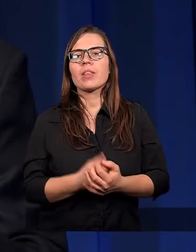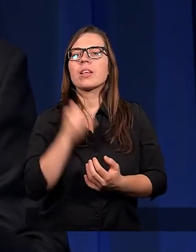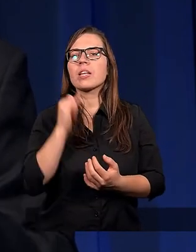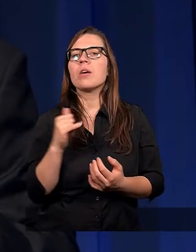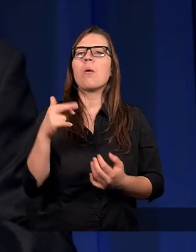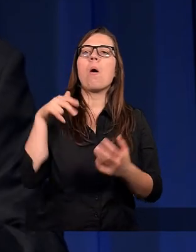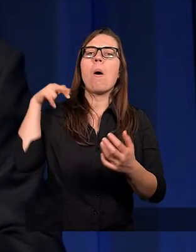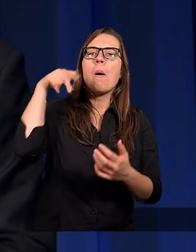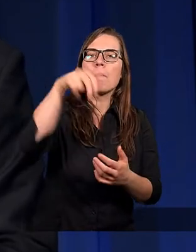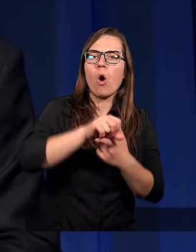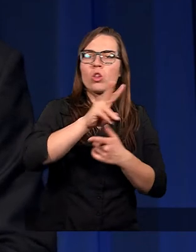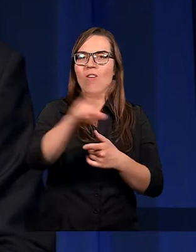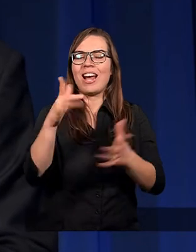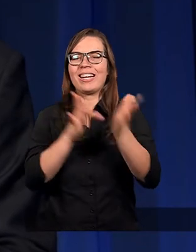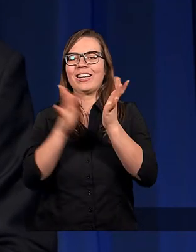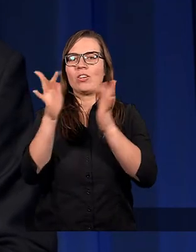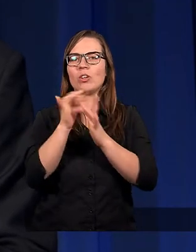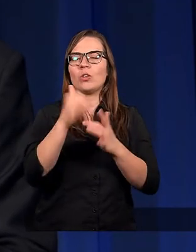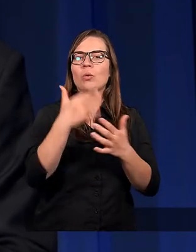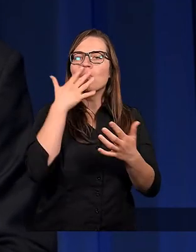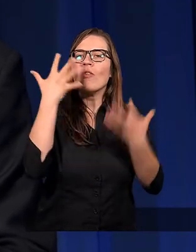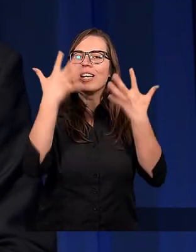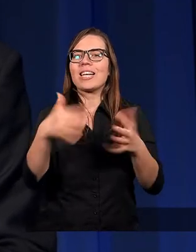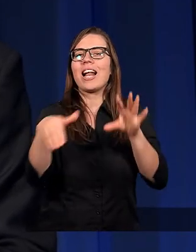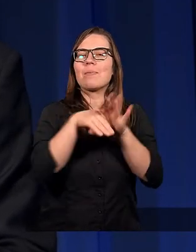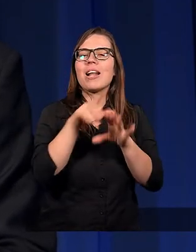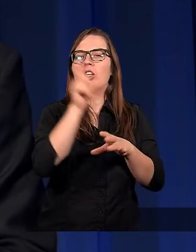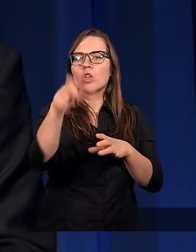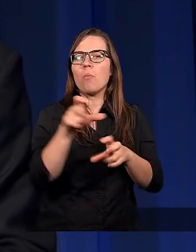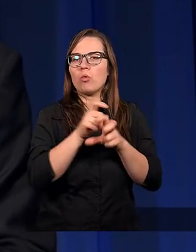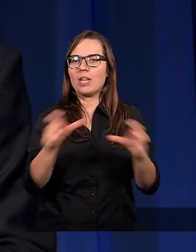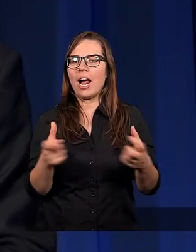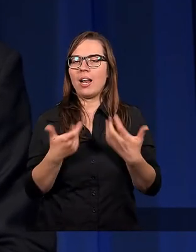i podchodzi do was Pan Jezus i mówi: słuchaj, chciałbym spędzić z tobą popołudnie.